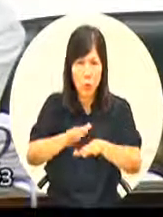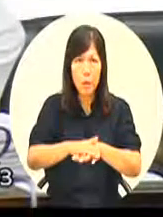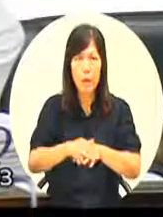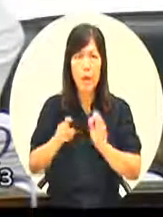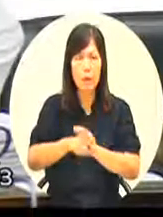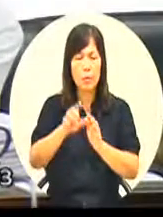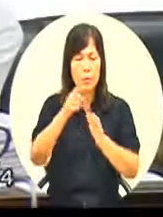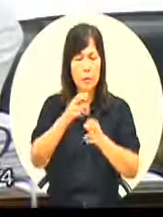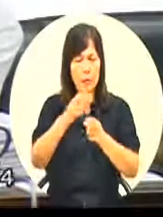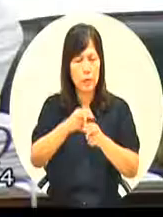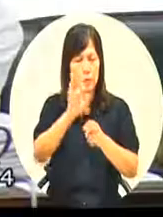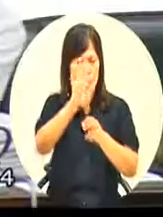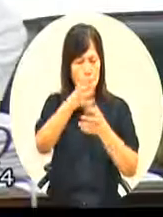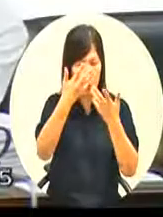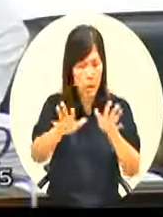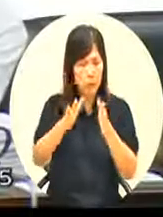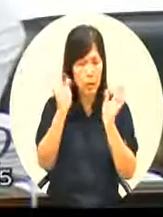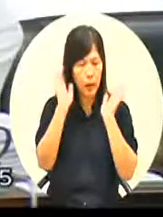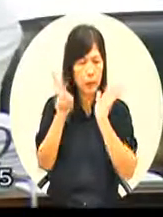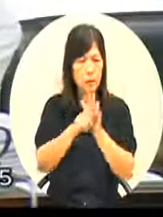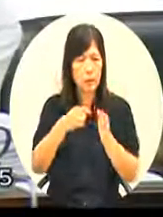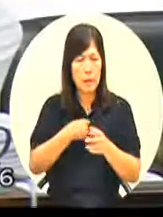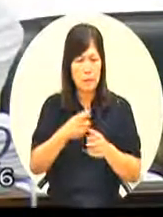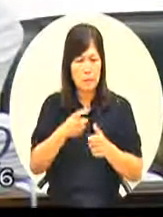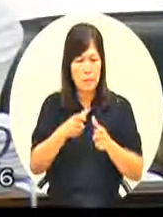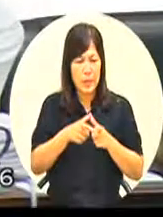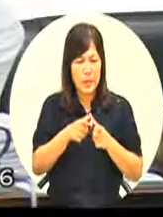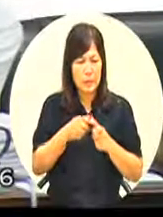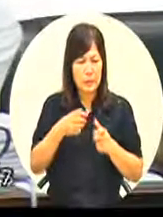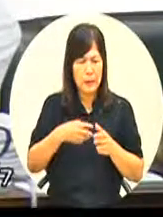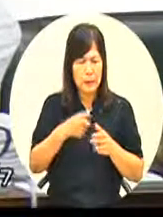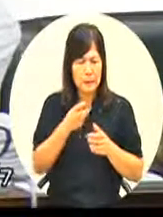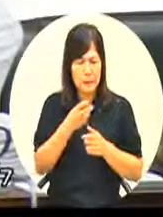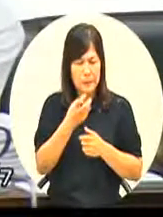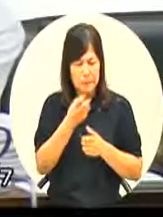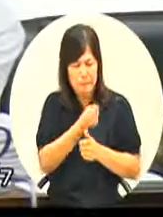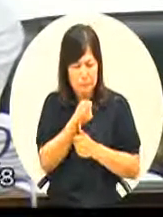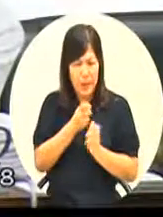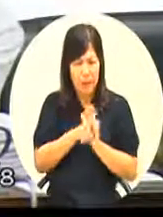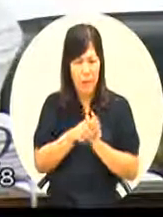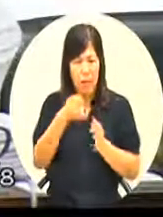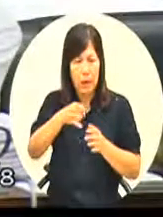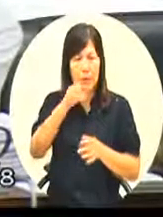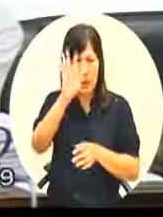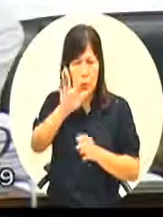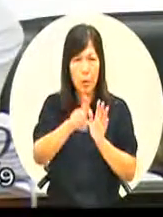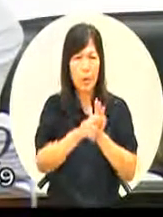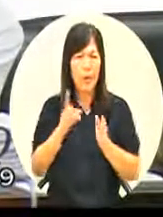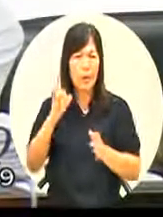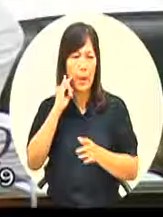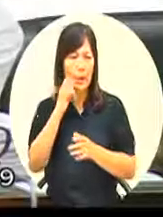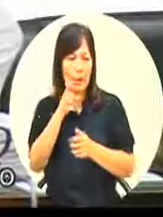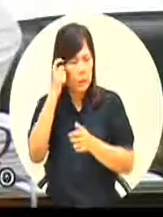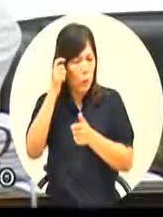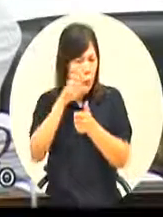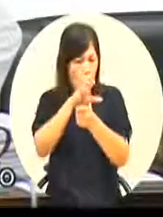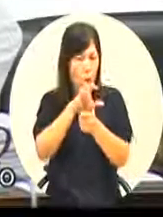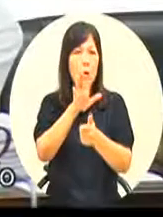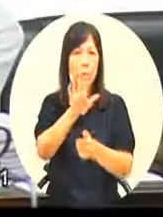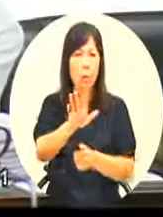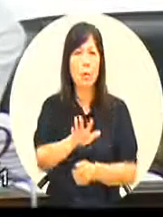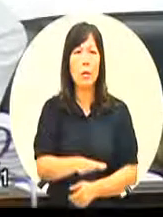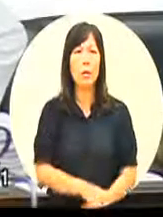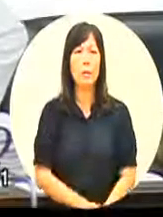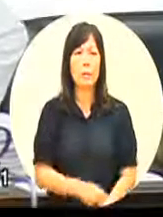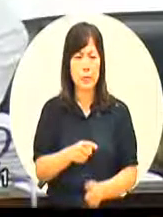多孩子在这个情绪的管理不是很好，他觉得妈妈觉得他被强迫，哦，